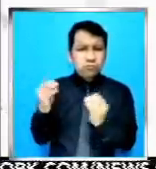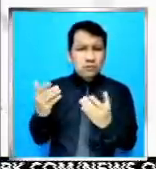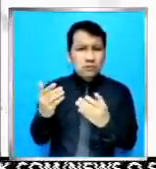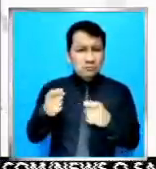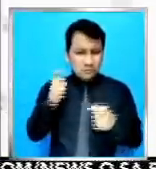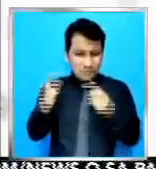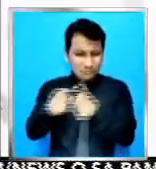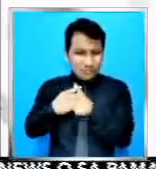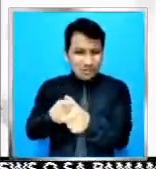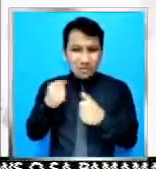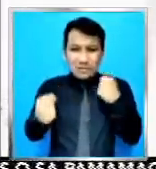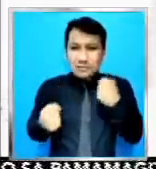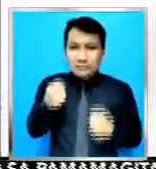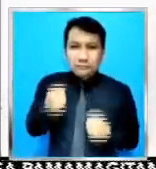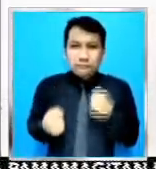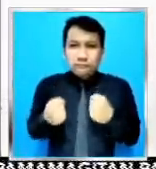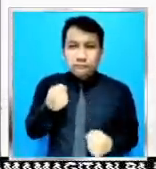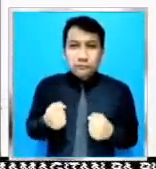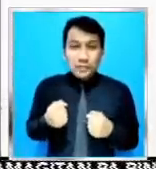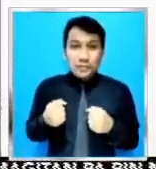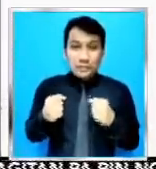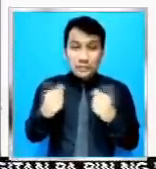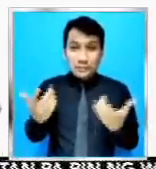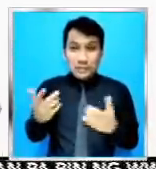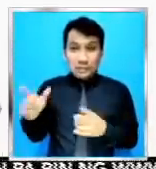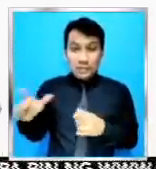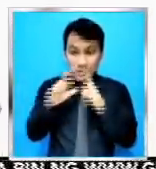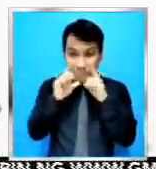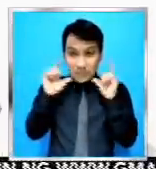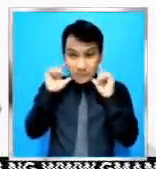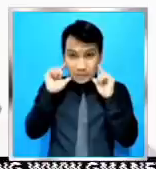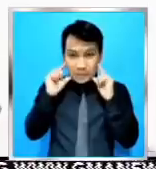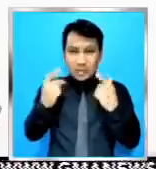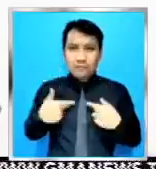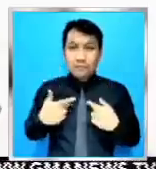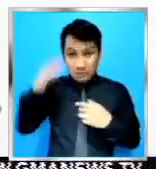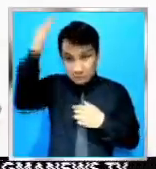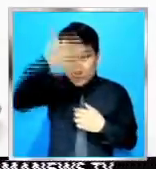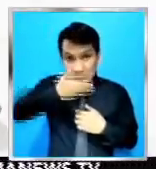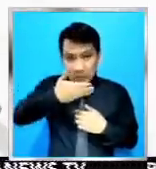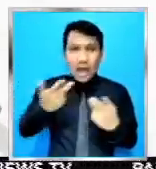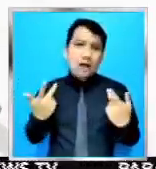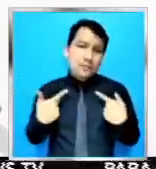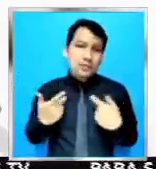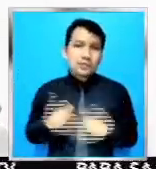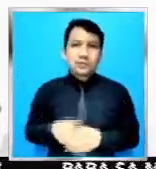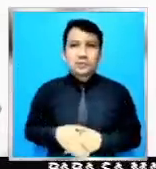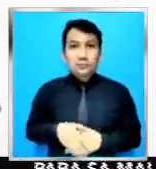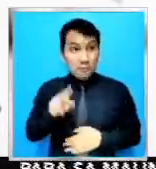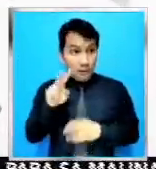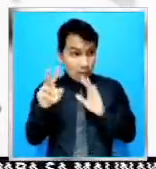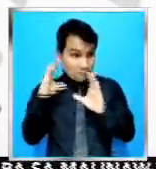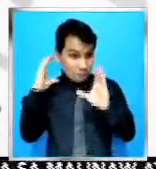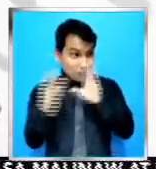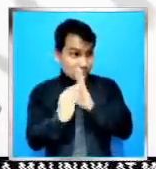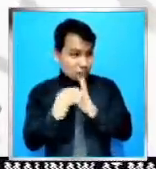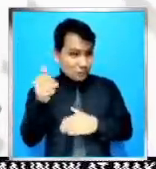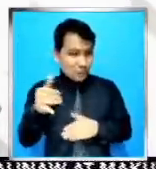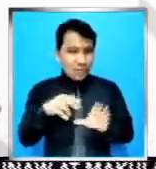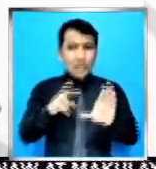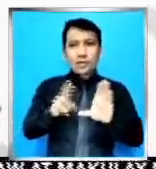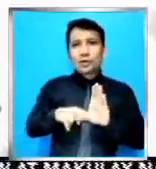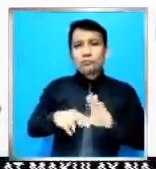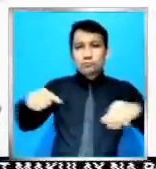ilang metro habang suot ang kanyang face mask at face shield. At may mga litrato rin ng Pangulong nakaupo sa kanyang